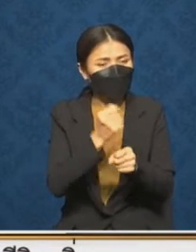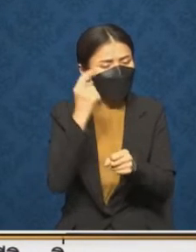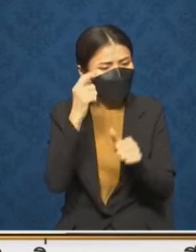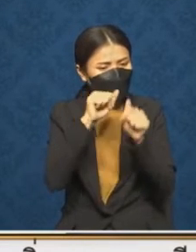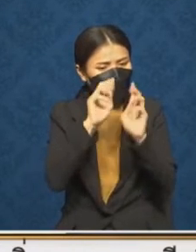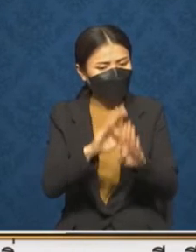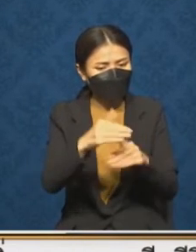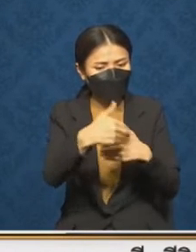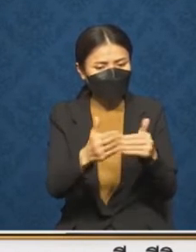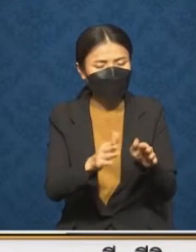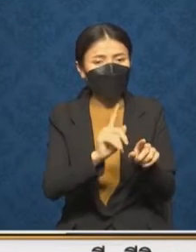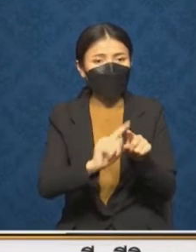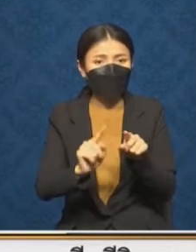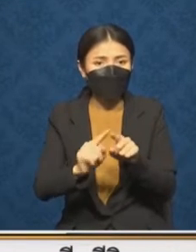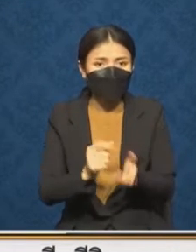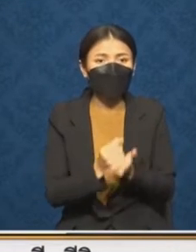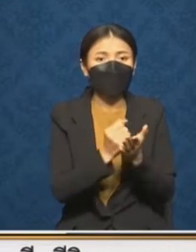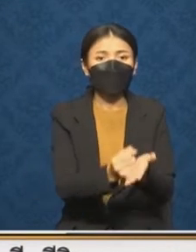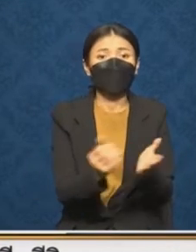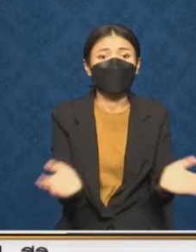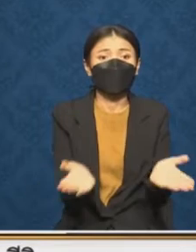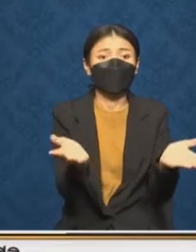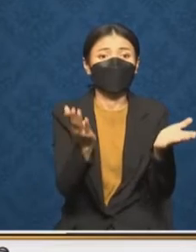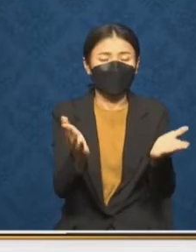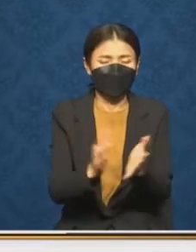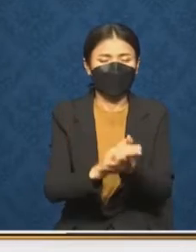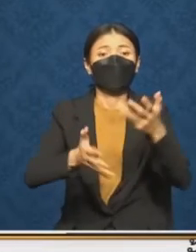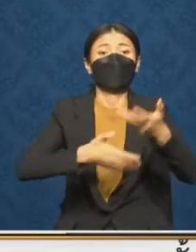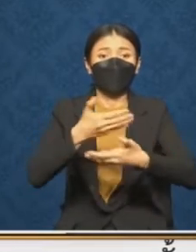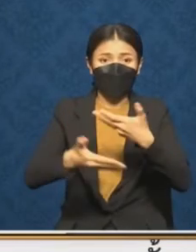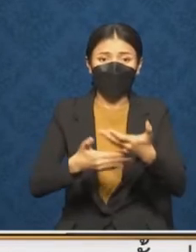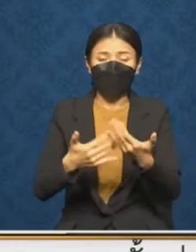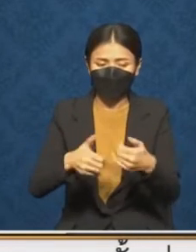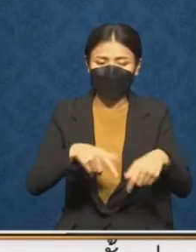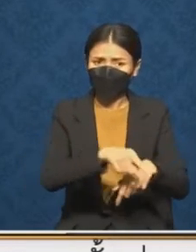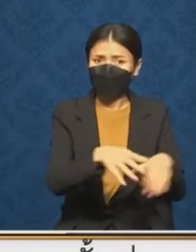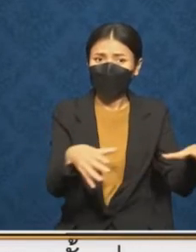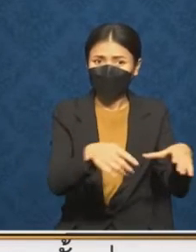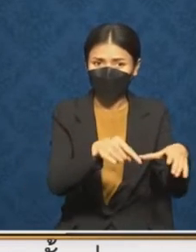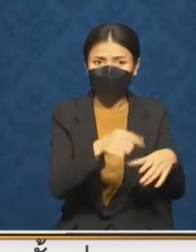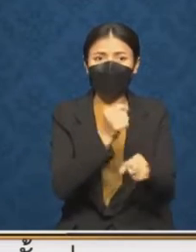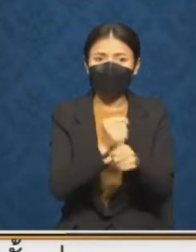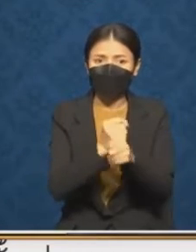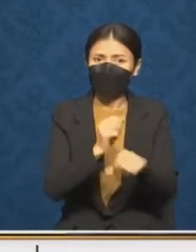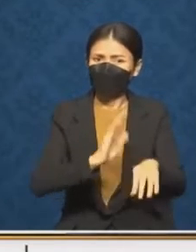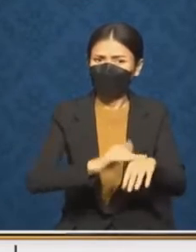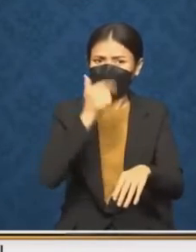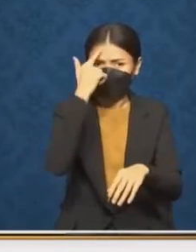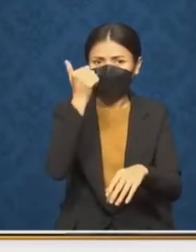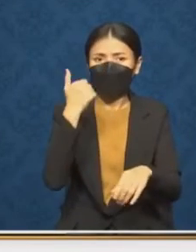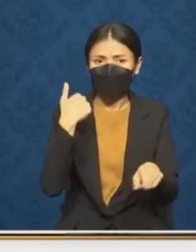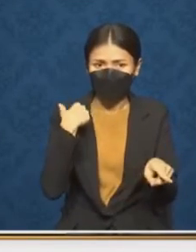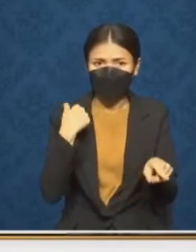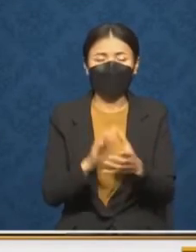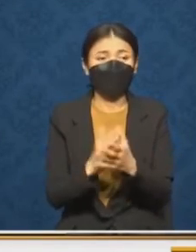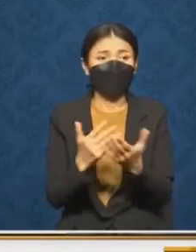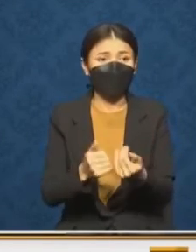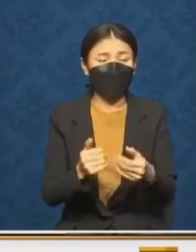เพื่อเพิ่มรายได้นี่ ก็ Mensageื่เพิมรายได้ที่เกปชาชน ซึปชชนพร้อมทจะทำค่ ธรมทานค่